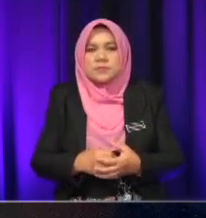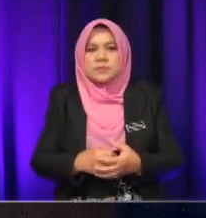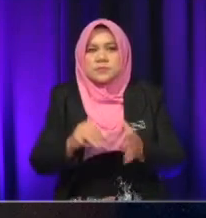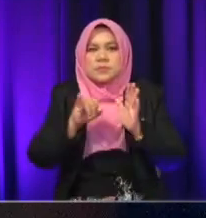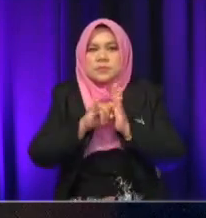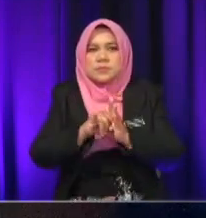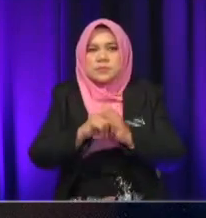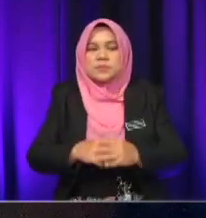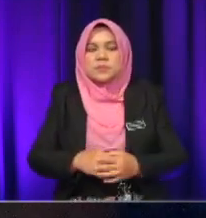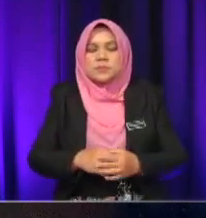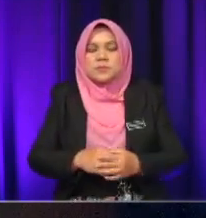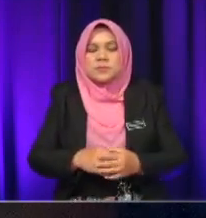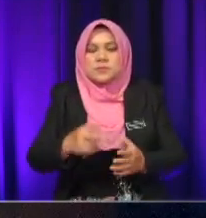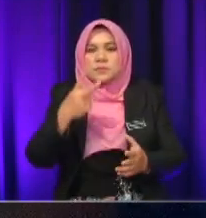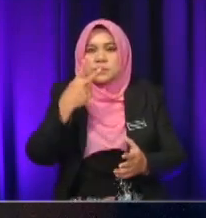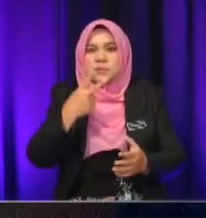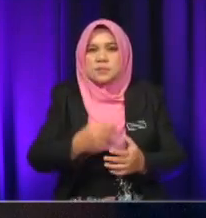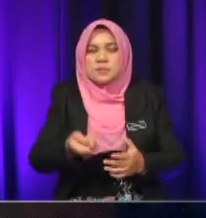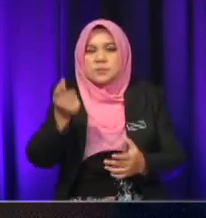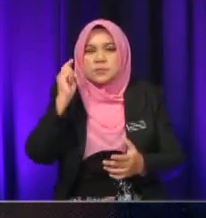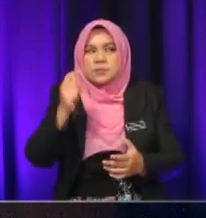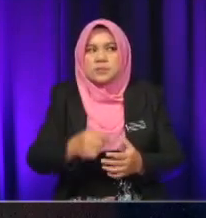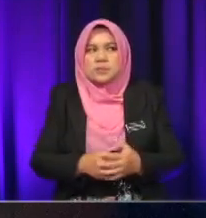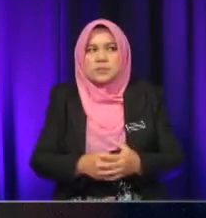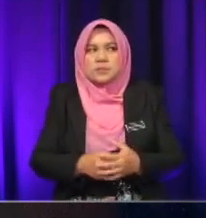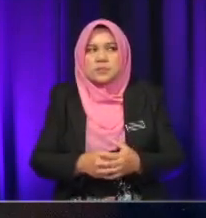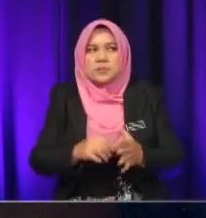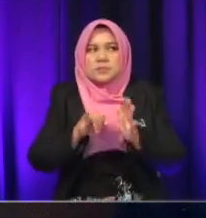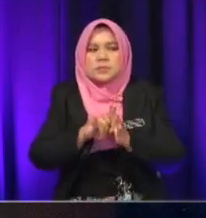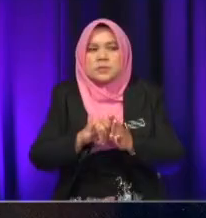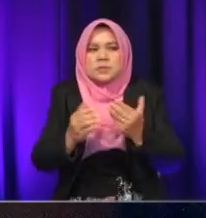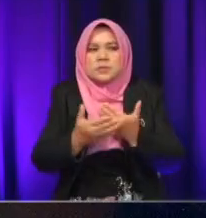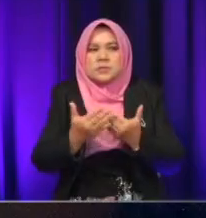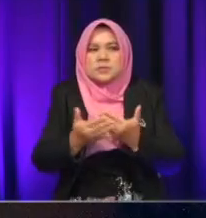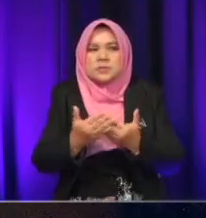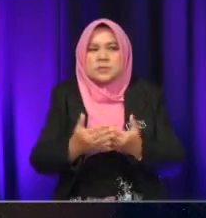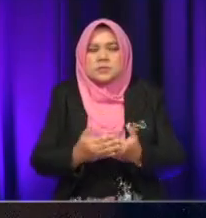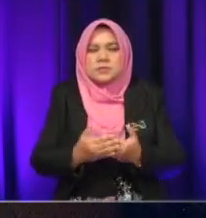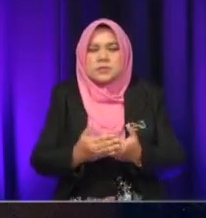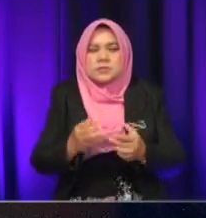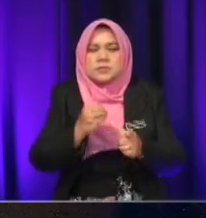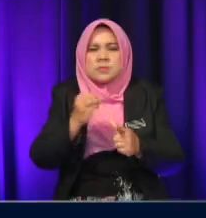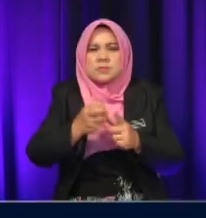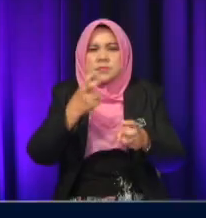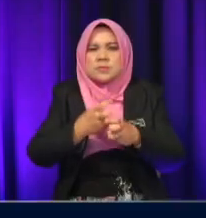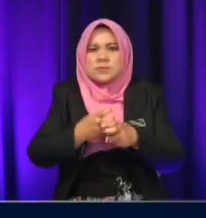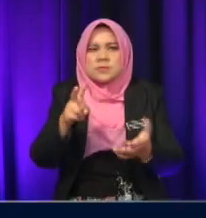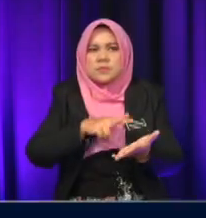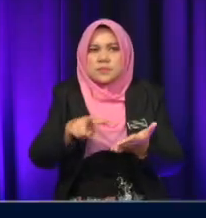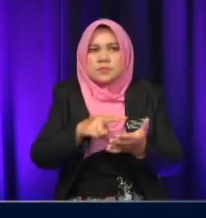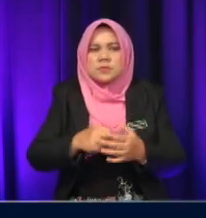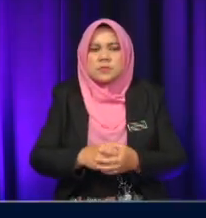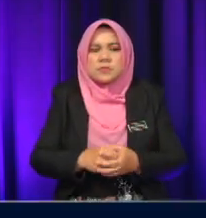tunjukkan. Okay. Kalau kita bandingkan dengan iklan tadi, iklan ni senang tak kalau nak baca? Wah, cikgu. Meriah memang